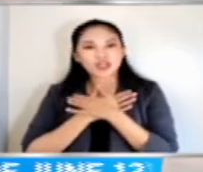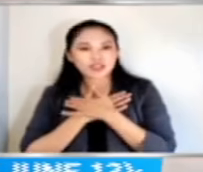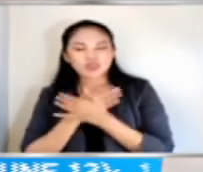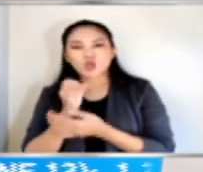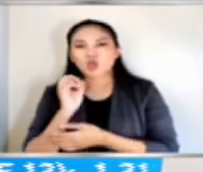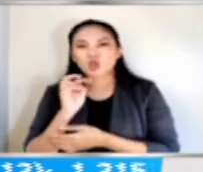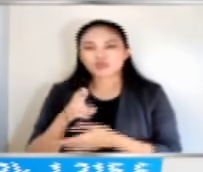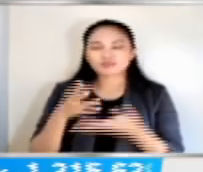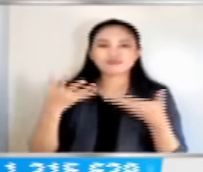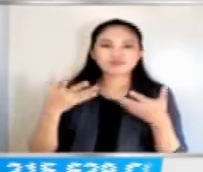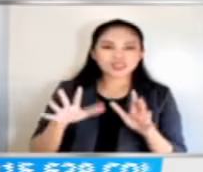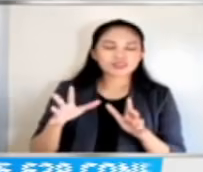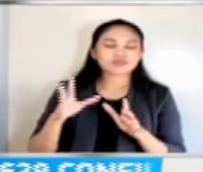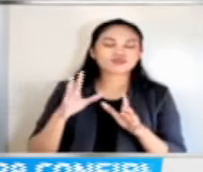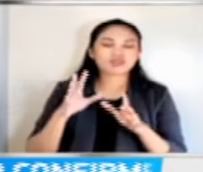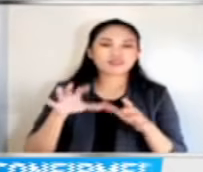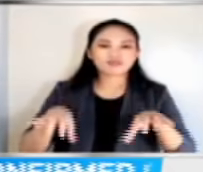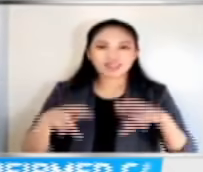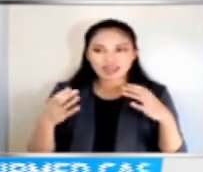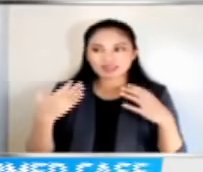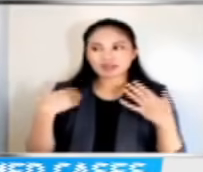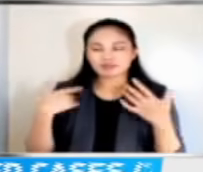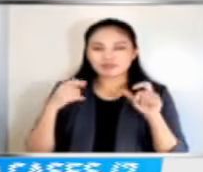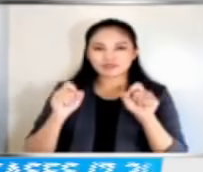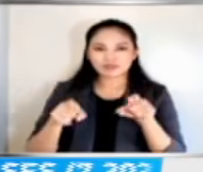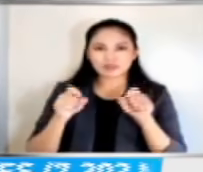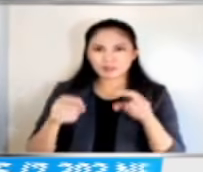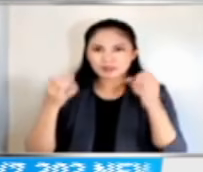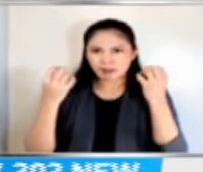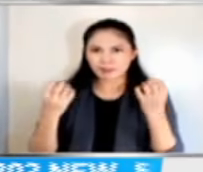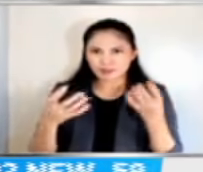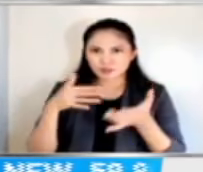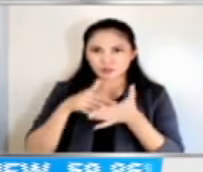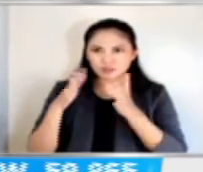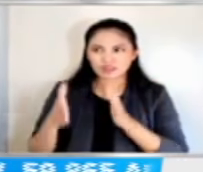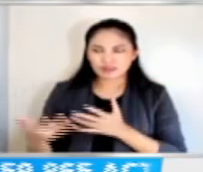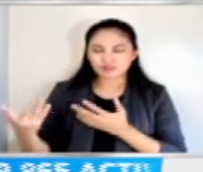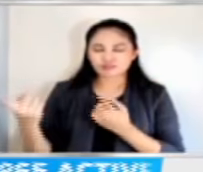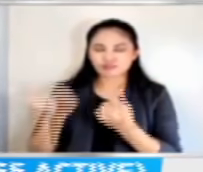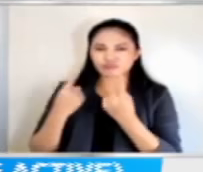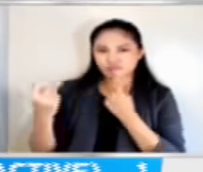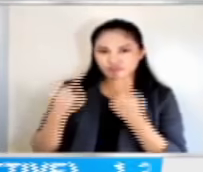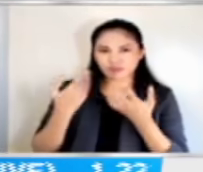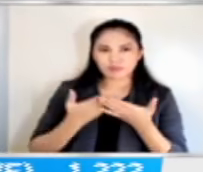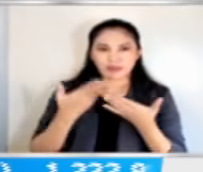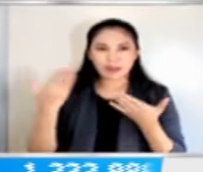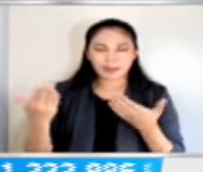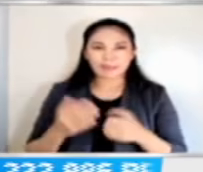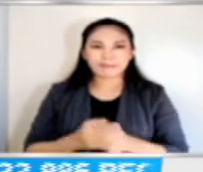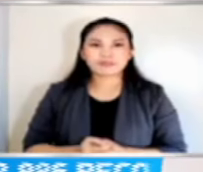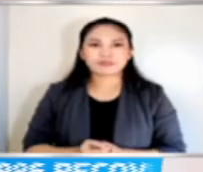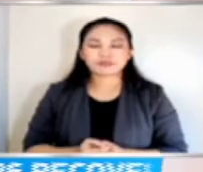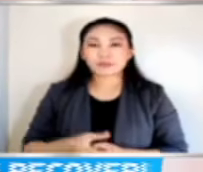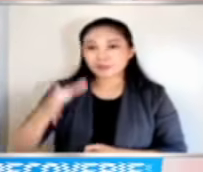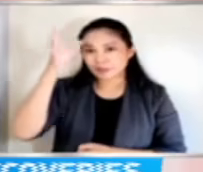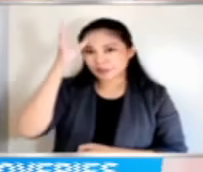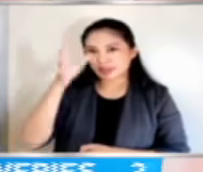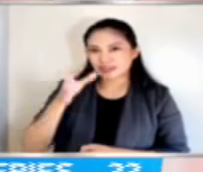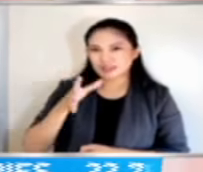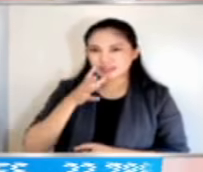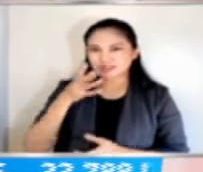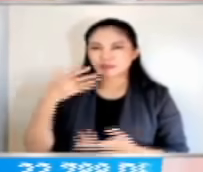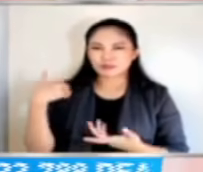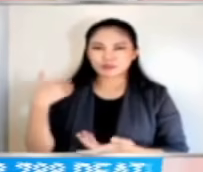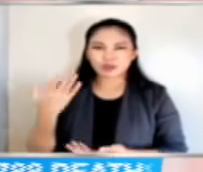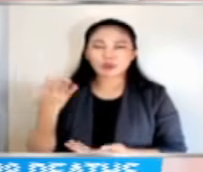paaralan. Marami naman siyang suking estudyante. Kwento ni Jemima, maaga siyang nawala ng mga magulang. Matapos